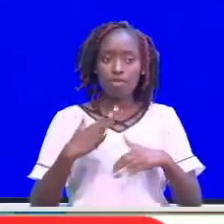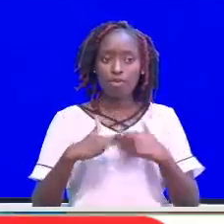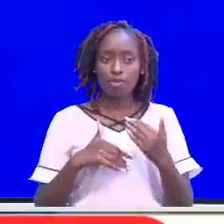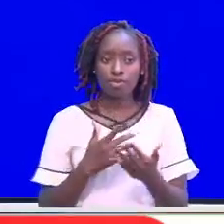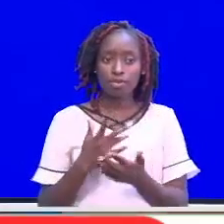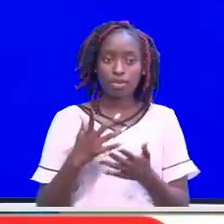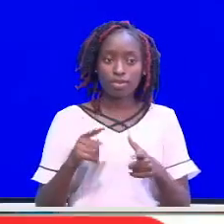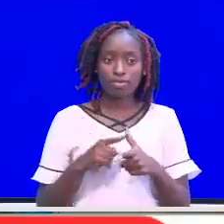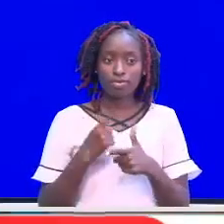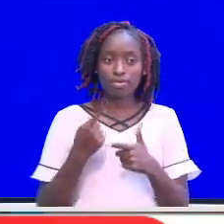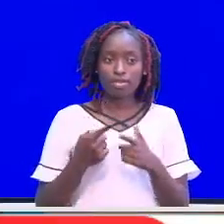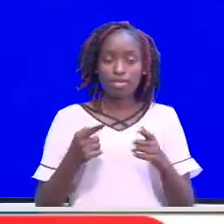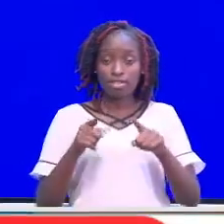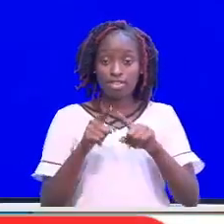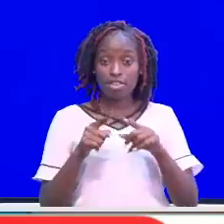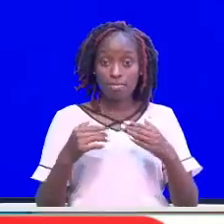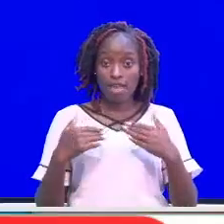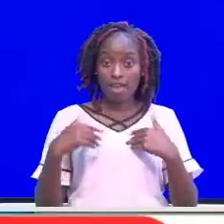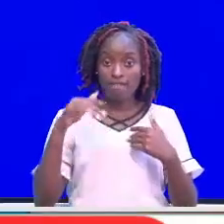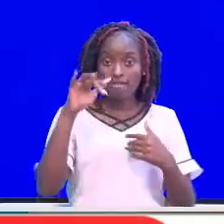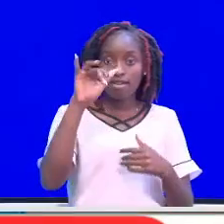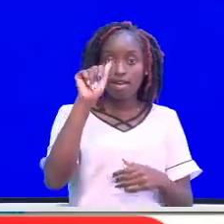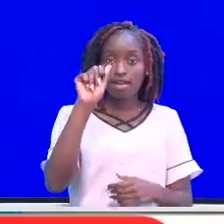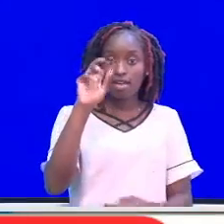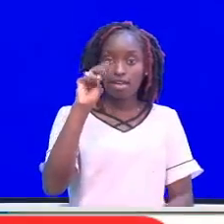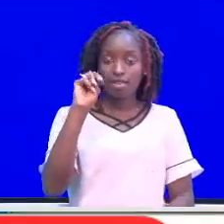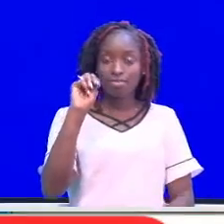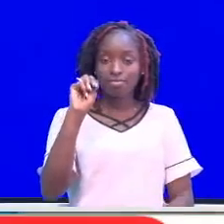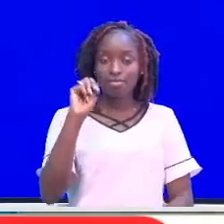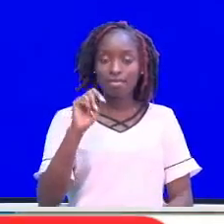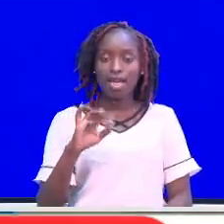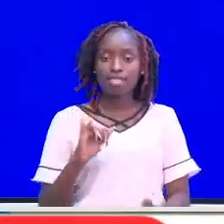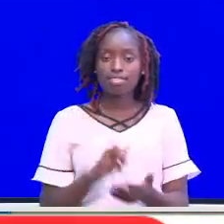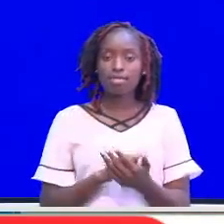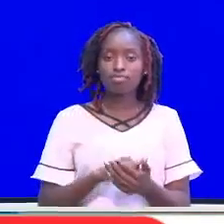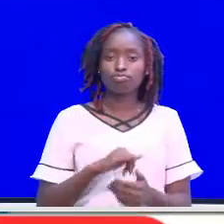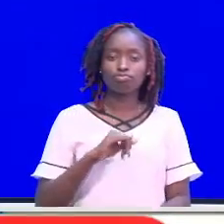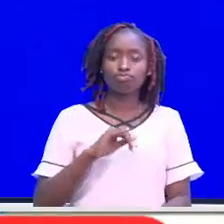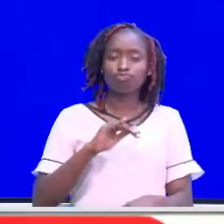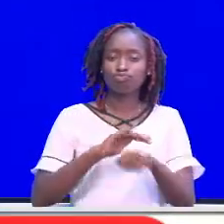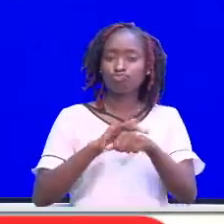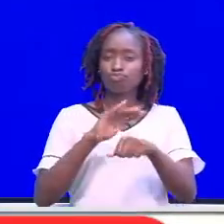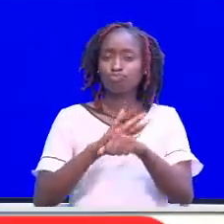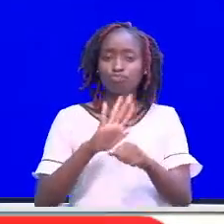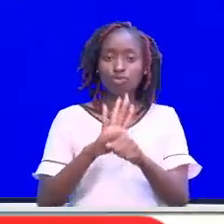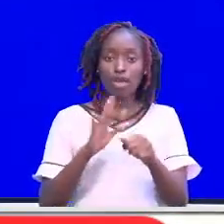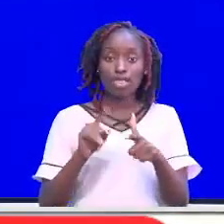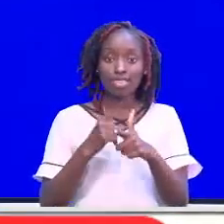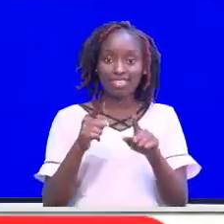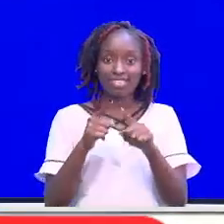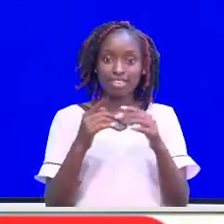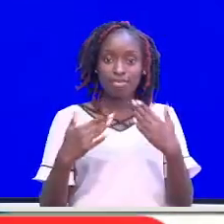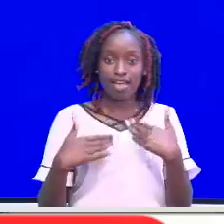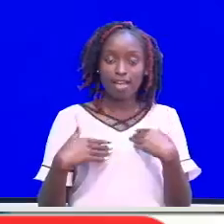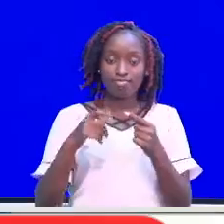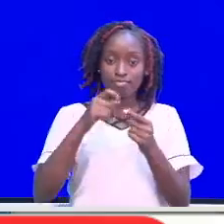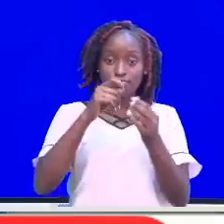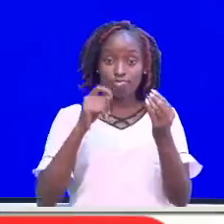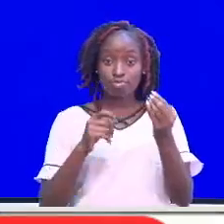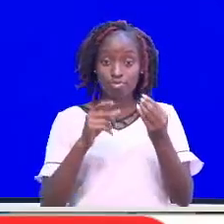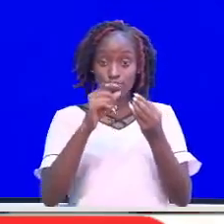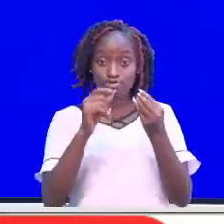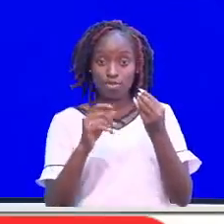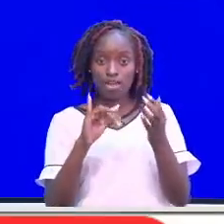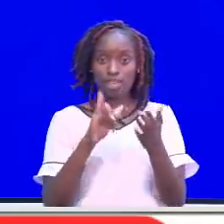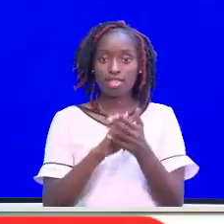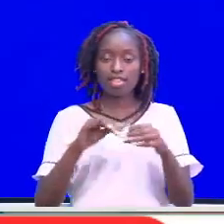ingine yams ngekwa nayo pia ni mzuri sana. Mandizi pia, ndizi inakuwa na nguvu mwilini.